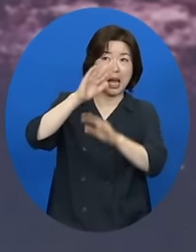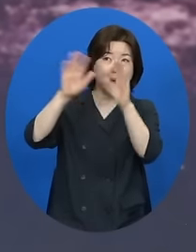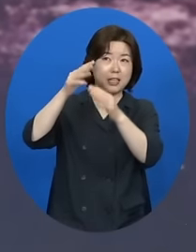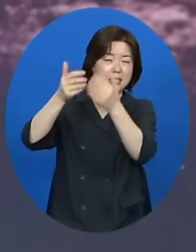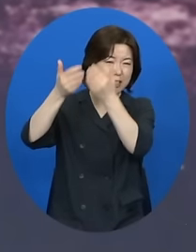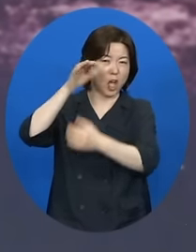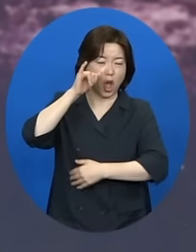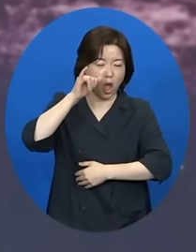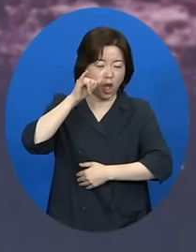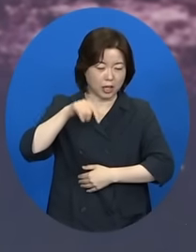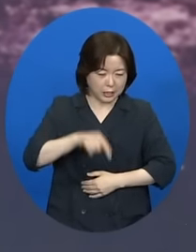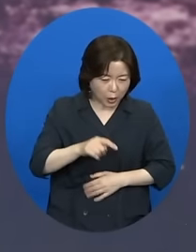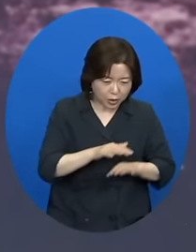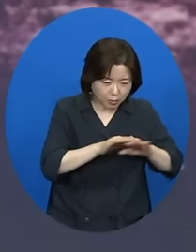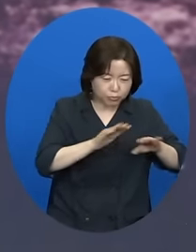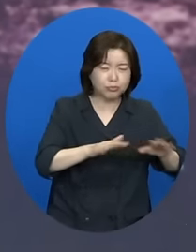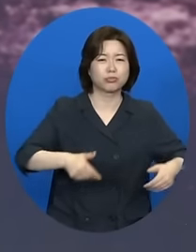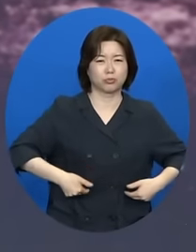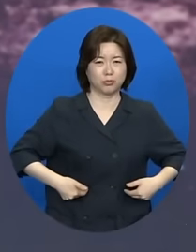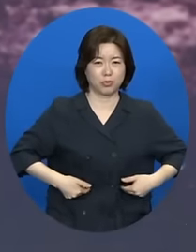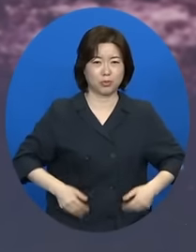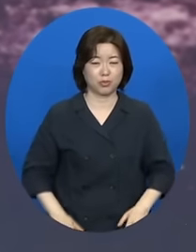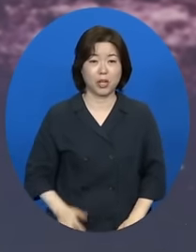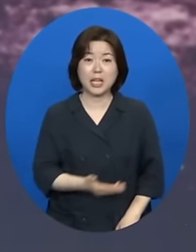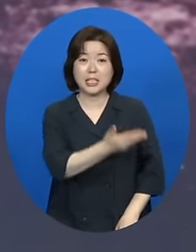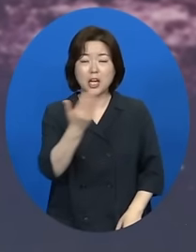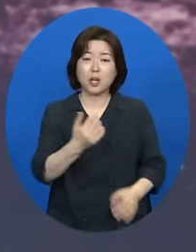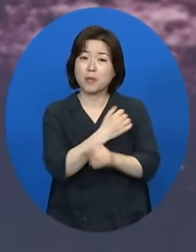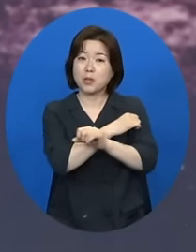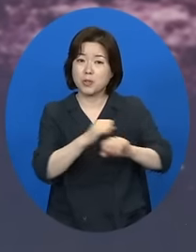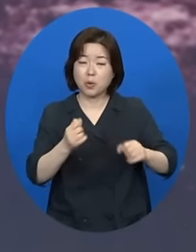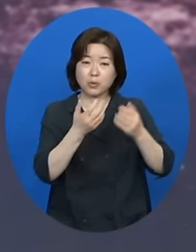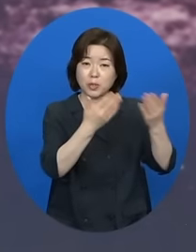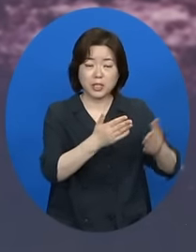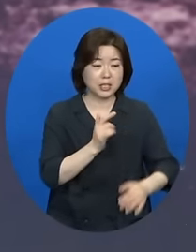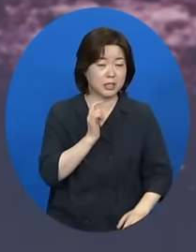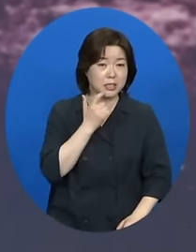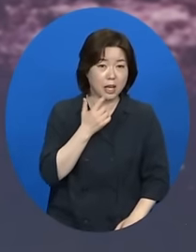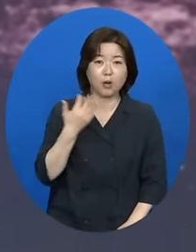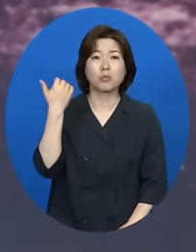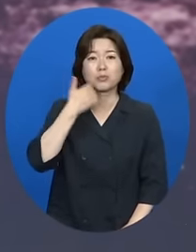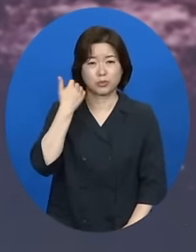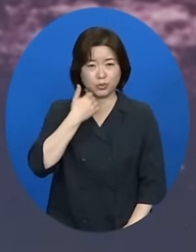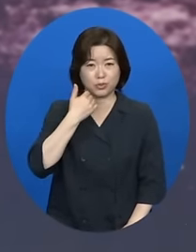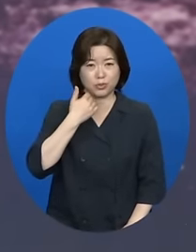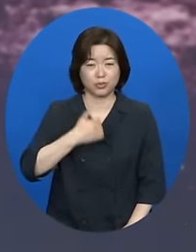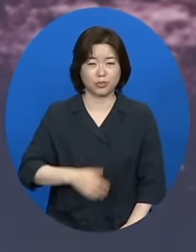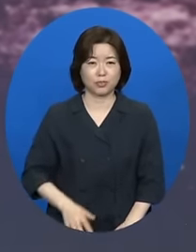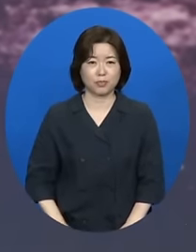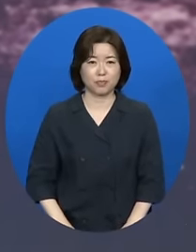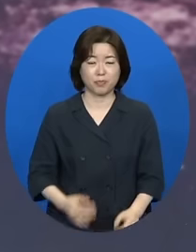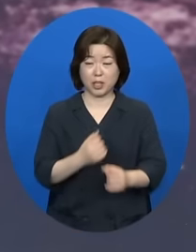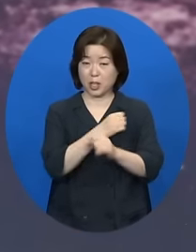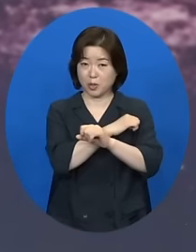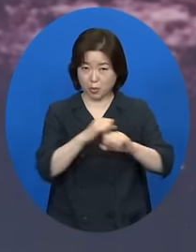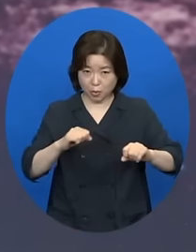풀셔야 됩니다. 또한 여러분이 용서해야 될 야곱은 누구십니까?